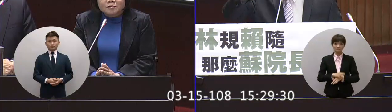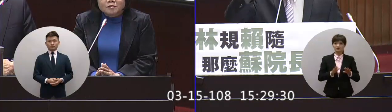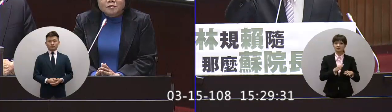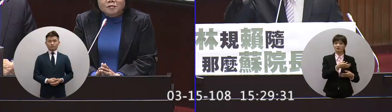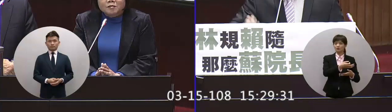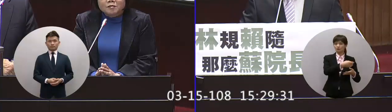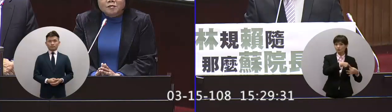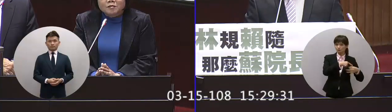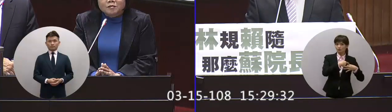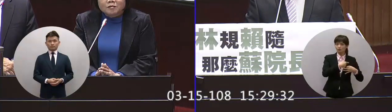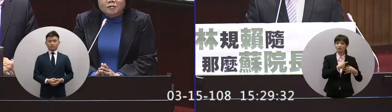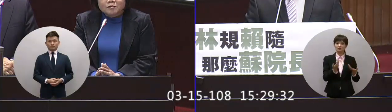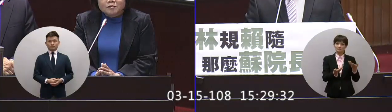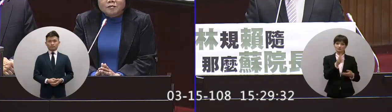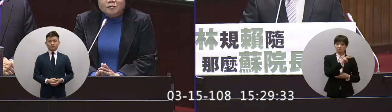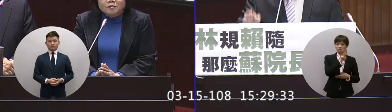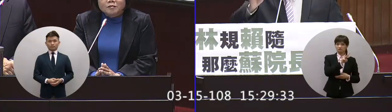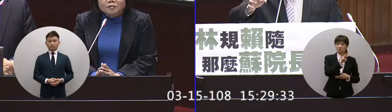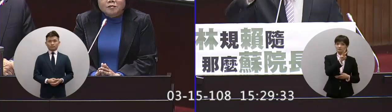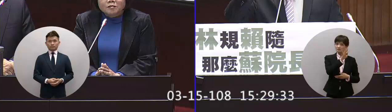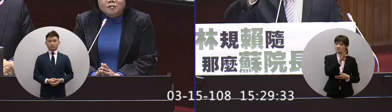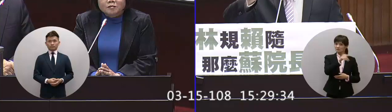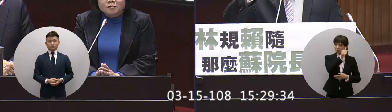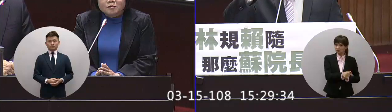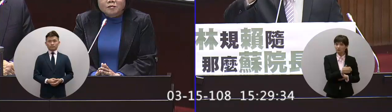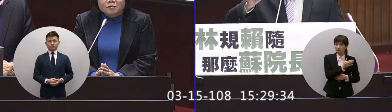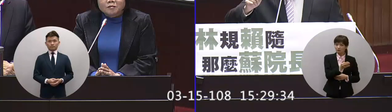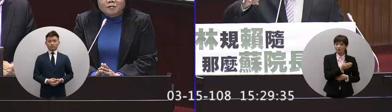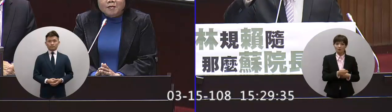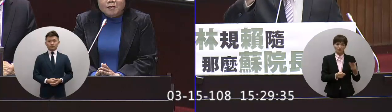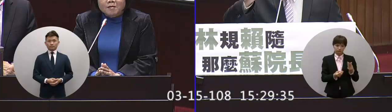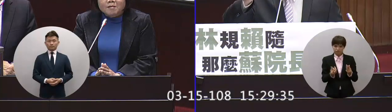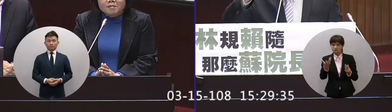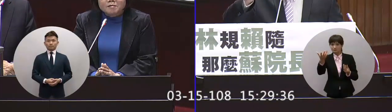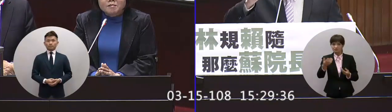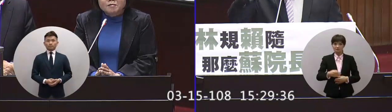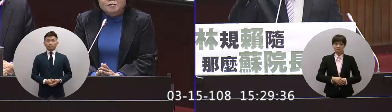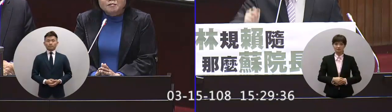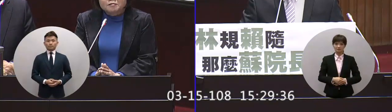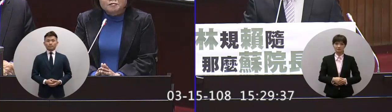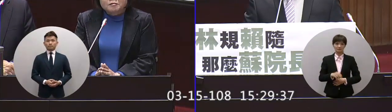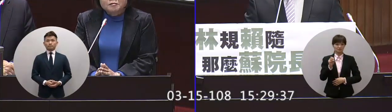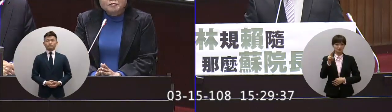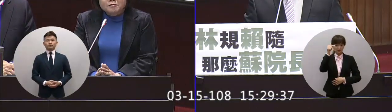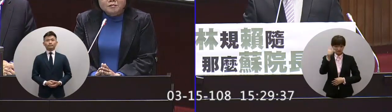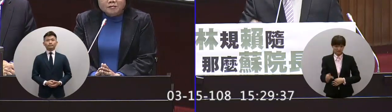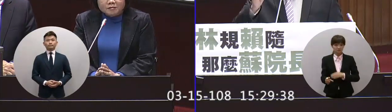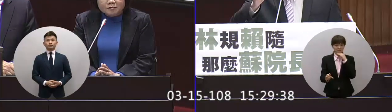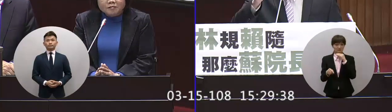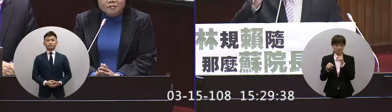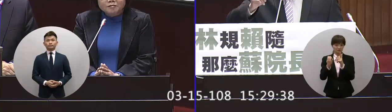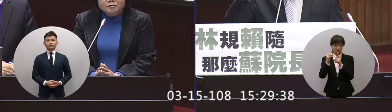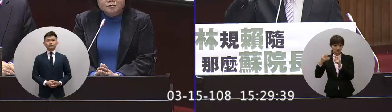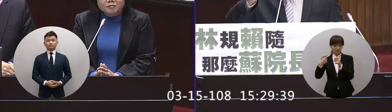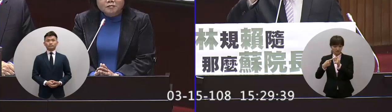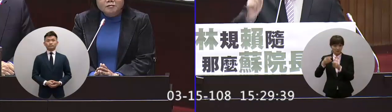过就落在3-4千亿而已啊。你哦，200亿在109年拨补下去的时候，你也